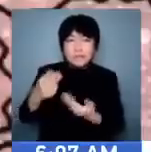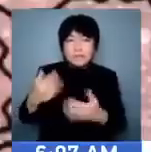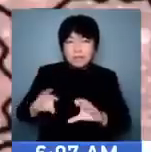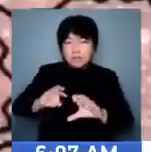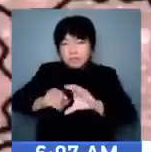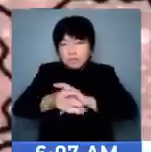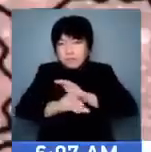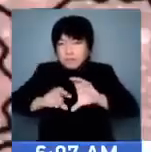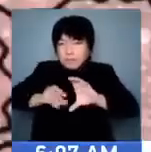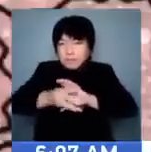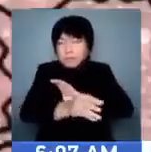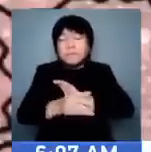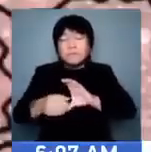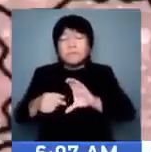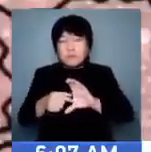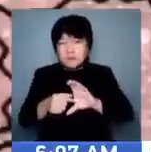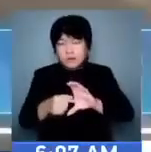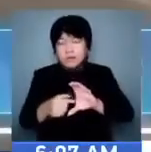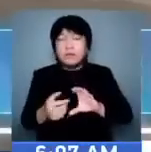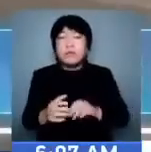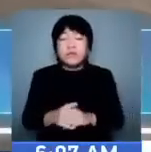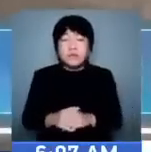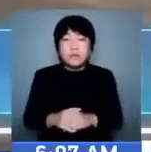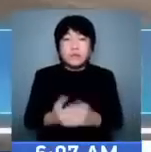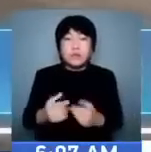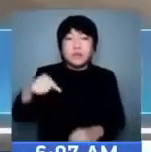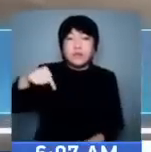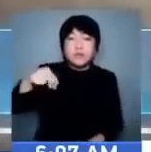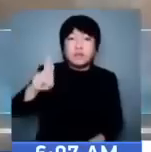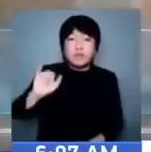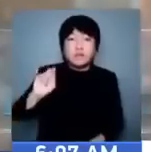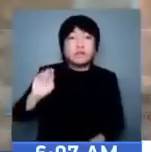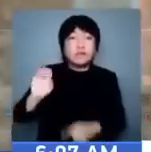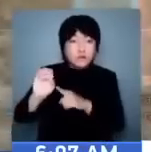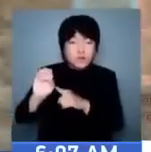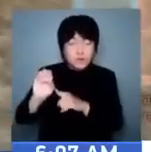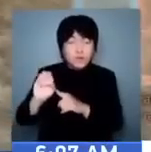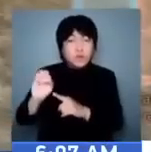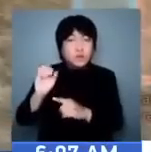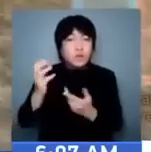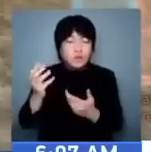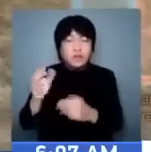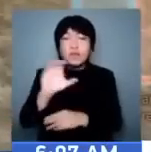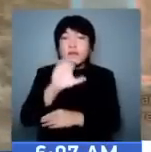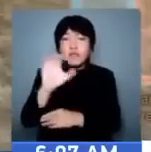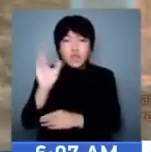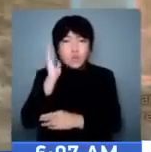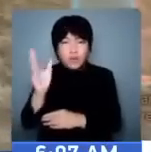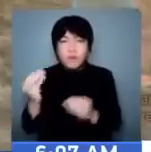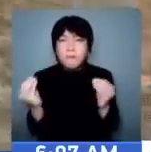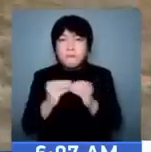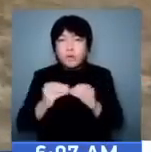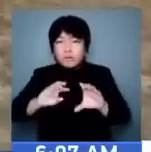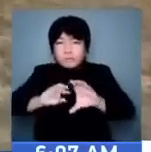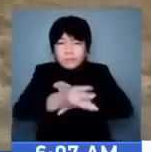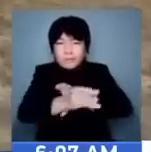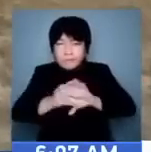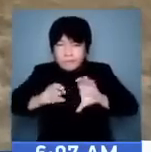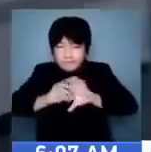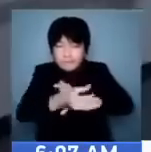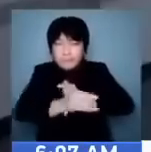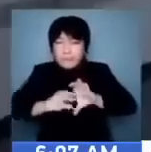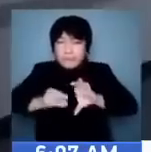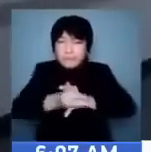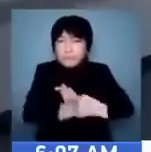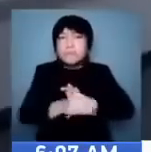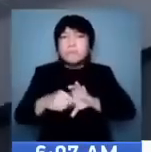Highway na sa Disyembre sisimulang butasin. Lampas kalahating milyong mga pasahero makikinabang sa subway project na magpapaikli ng